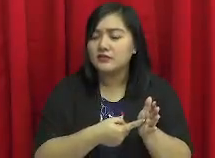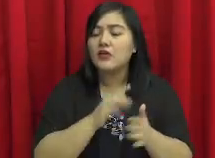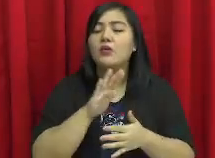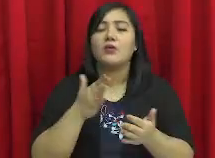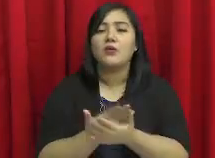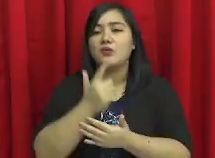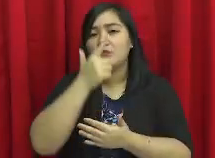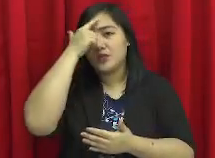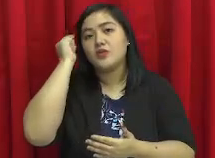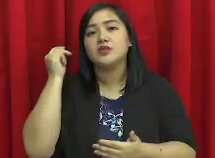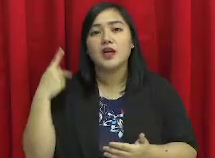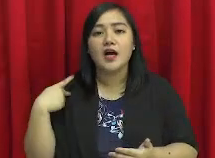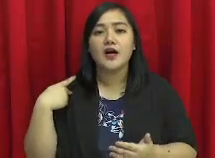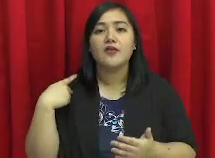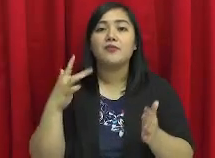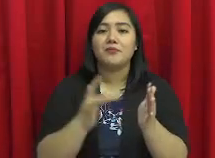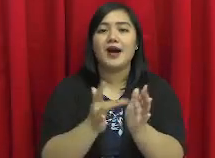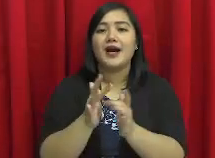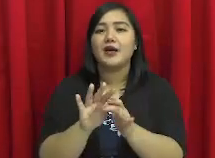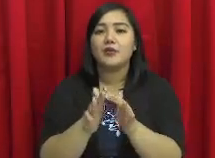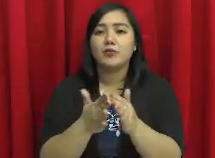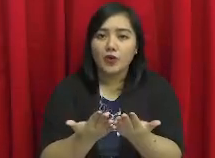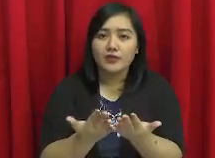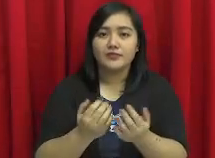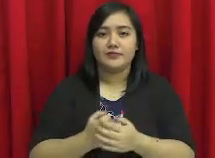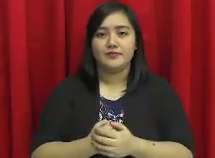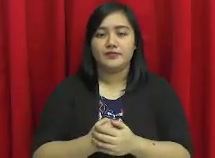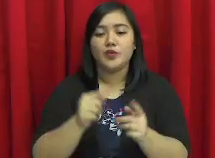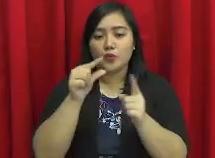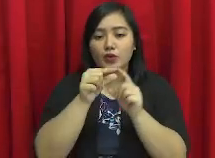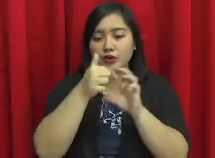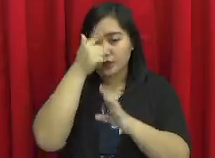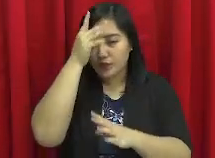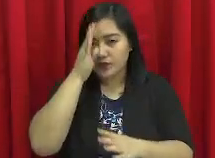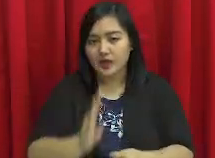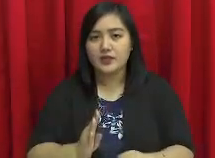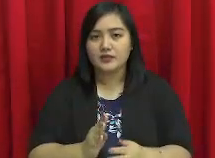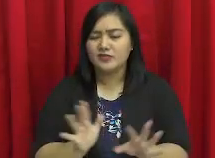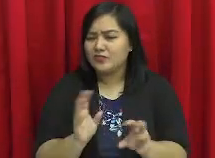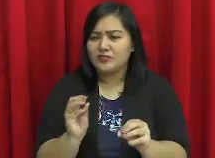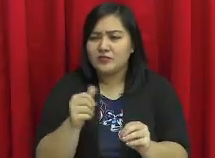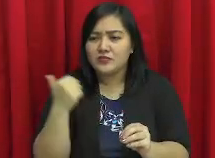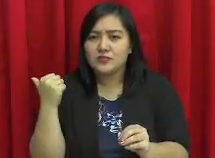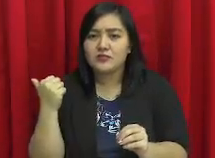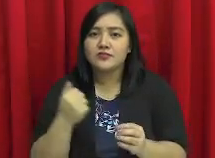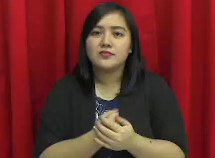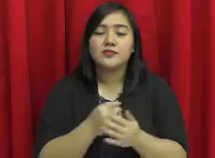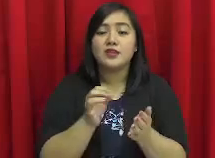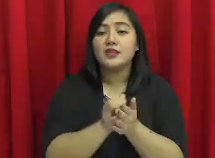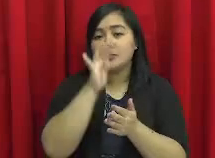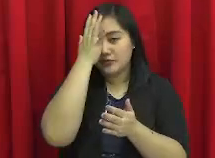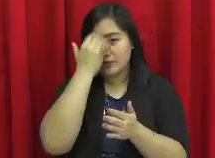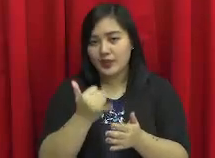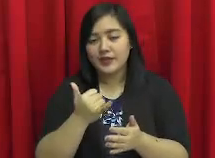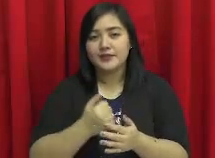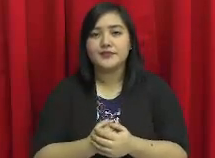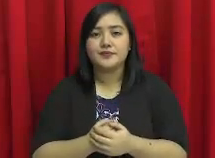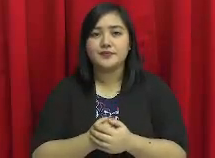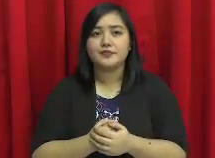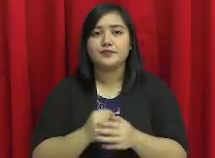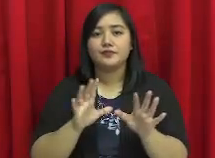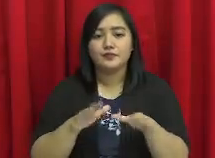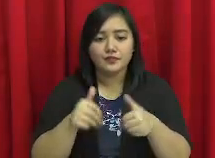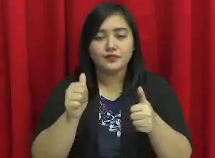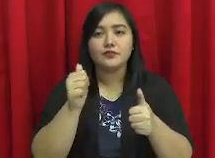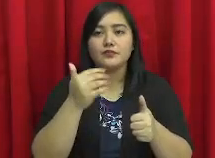nasa harapan po, yeah, natin ngayon. That's right. Amen. Wala naman ng iba eh. Wow. Amen. Diba? Kaya nga sinasabi ko sa inyo, paano rin naman ako na